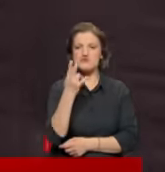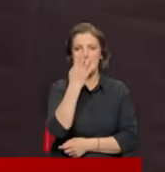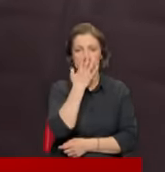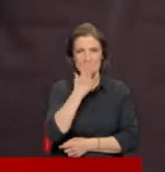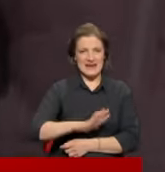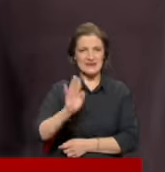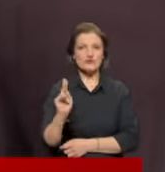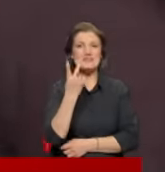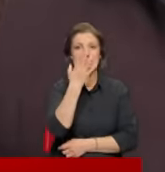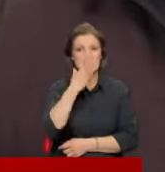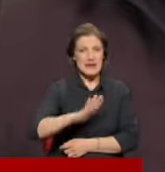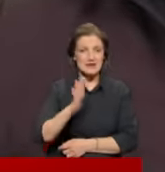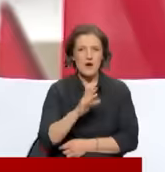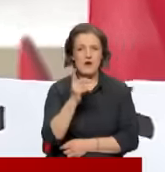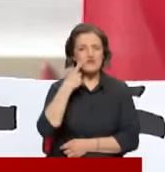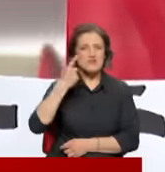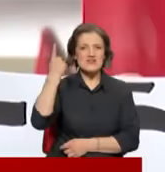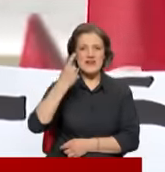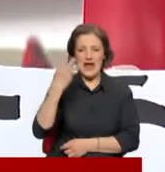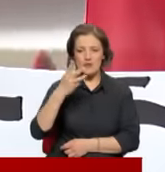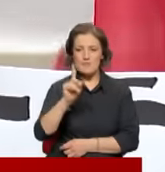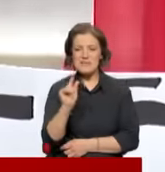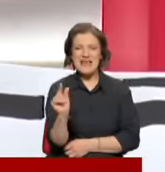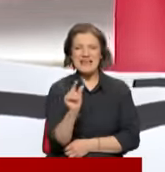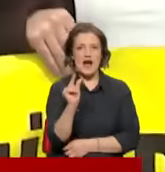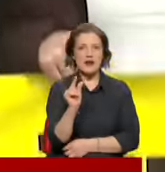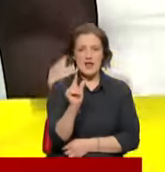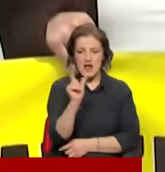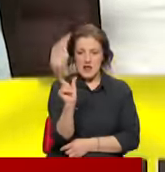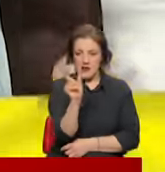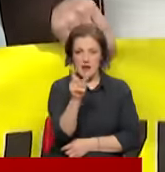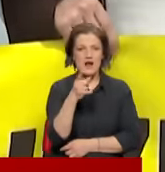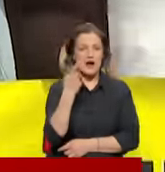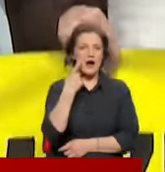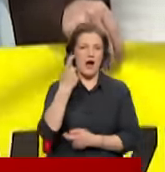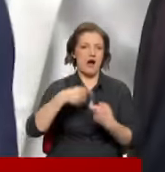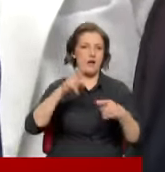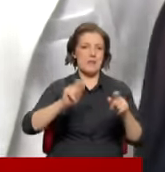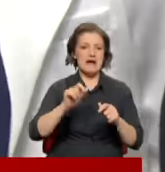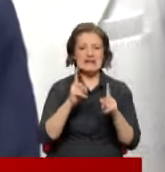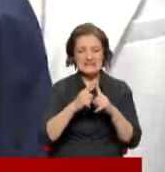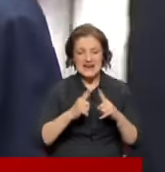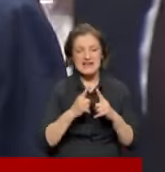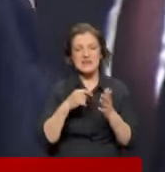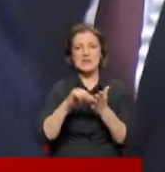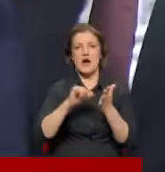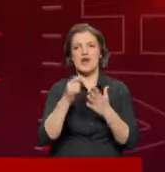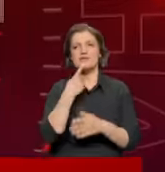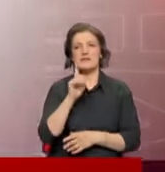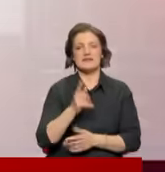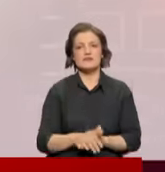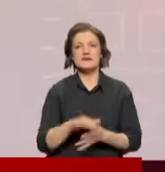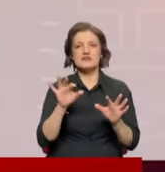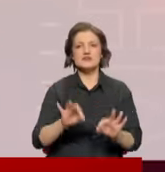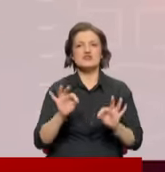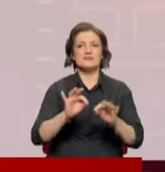beklerken Cumhurbaşkanı Erdoğan bir miktar ifadesiyle atama yapılacağını söyledi. Sayı ya da tarih vermedi. Milli Eğitim Bakanı da.